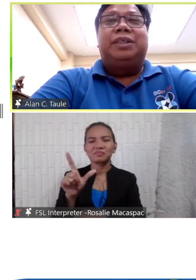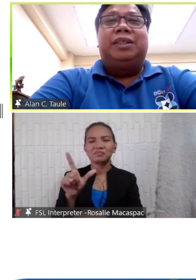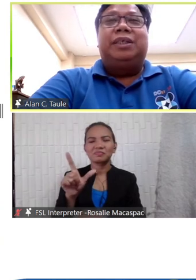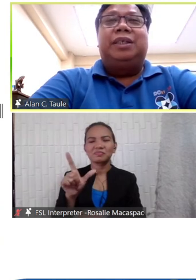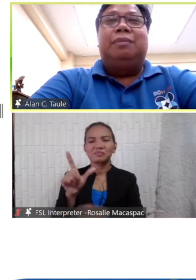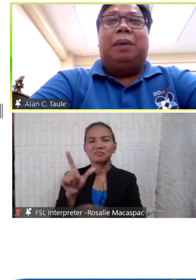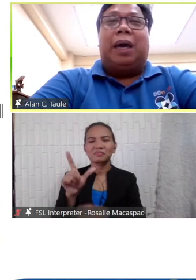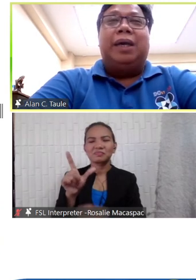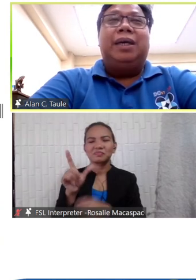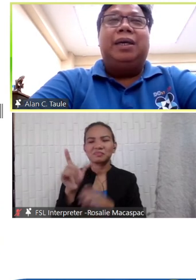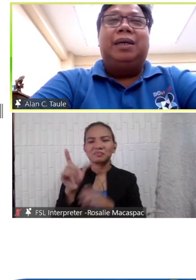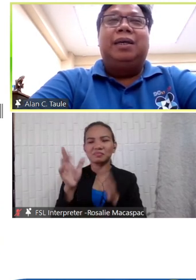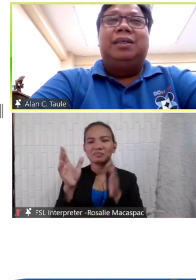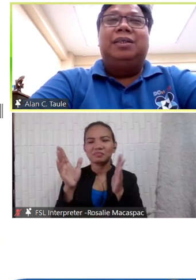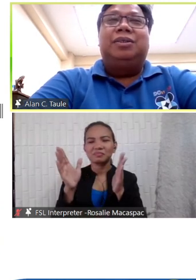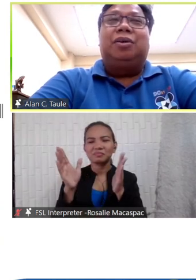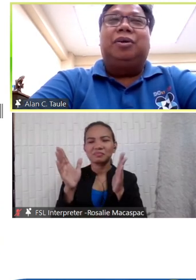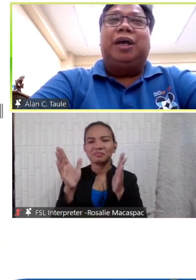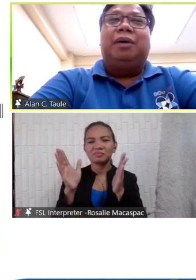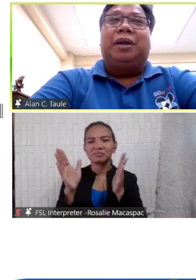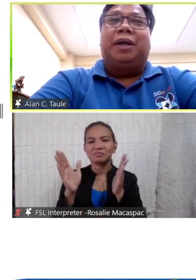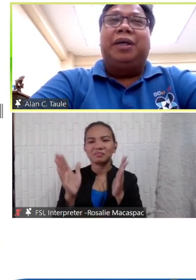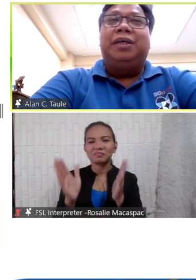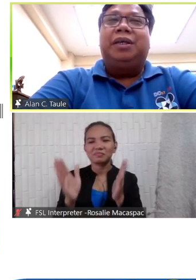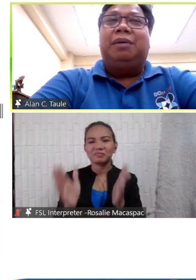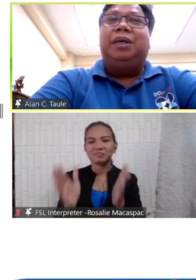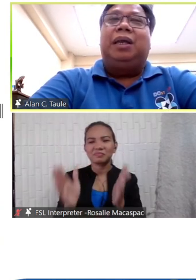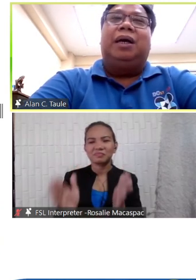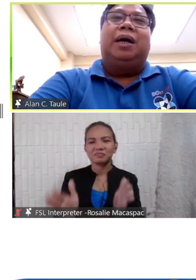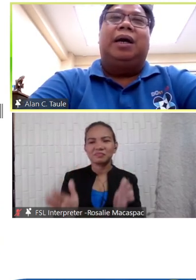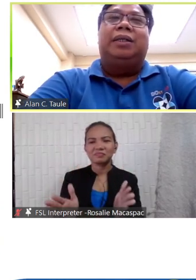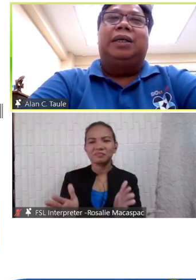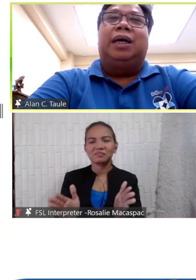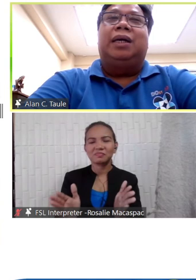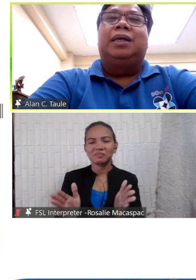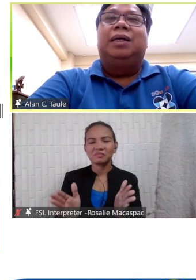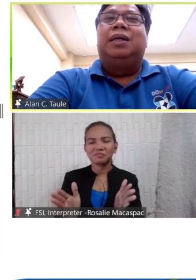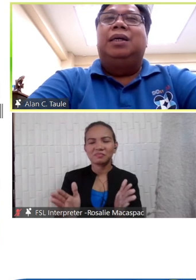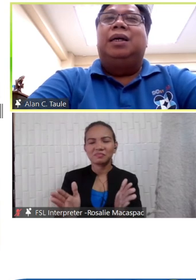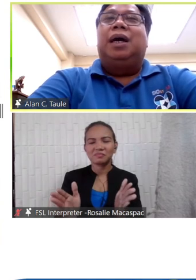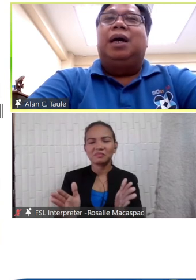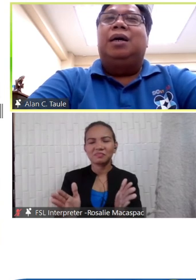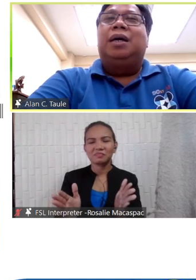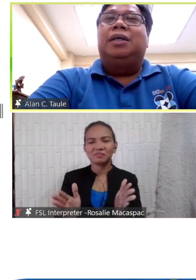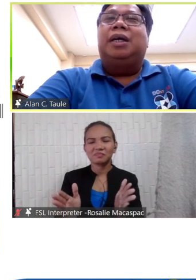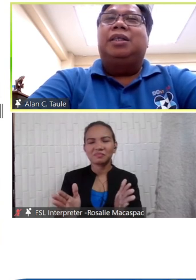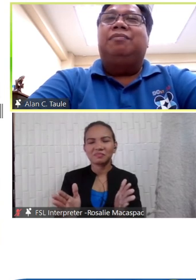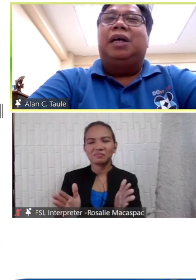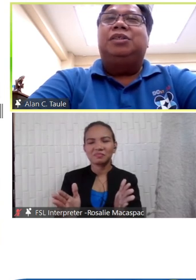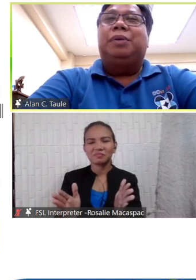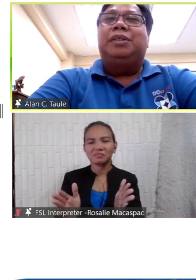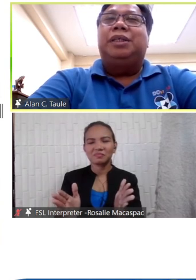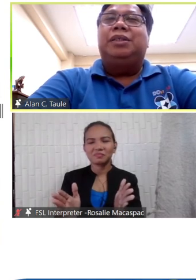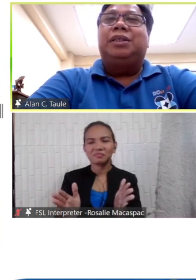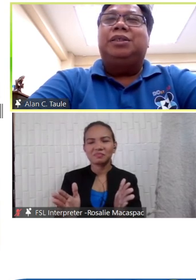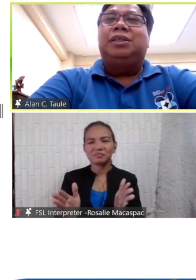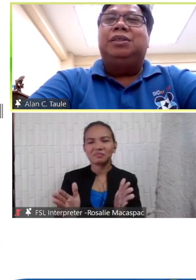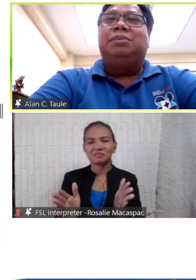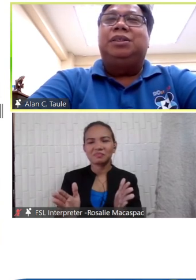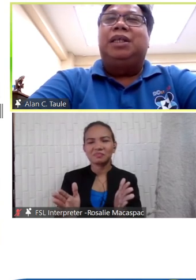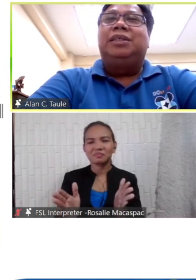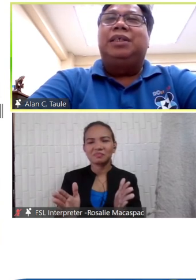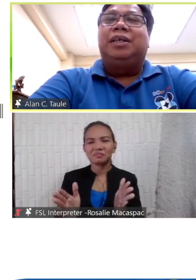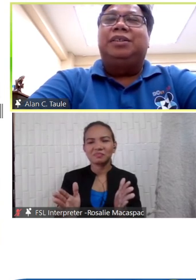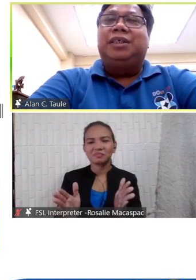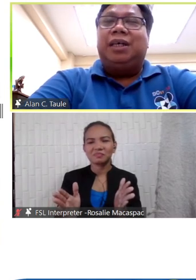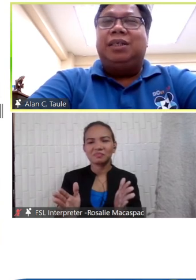sa pangunguna ng presidente ng PLAI, si Dr. Emma Ray, kabilang ang kanyang executive vice president na si